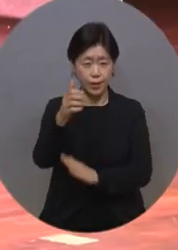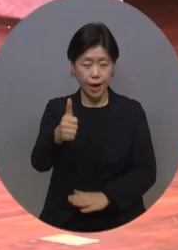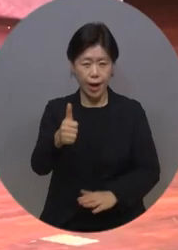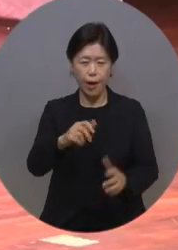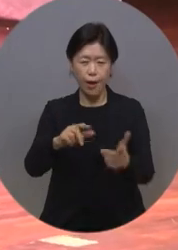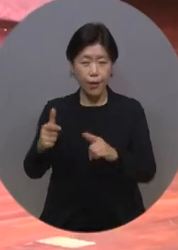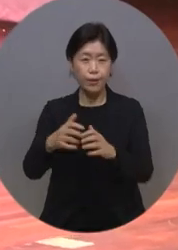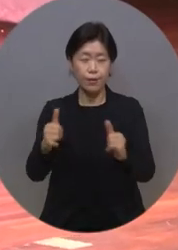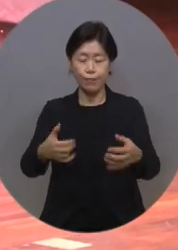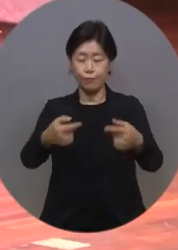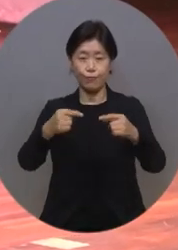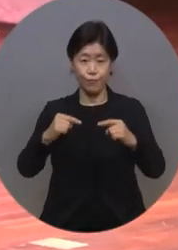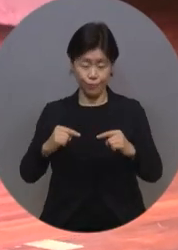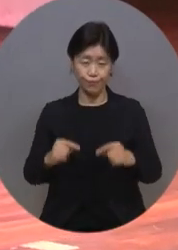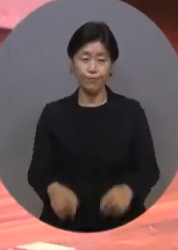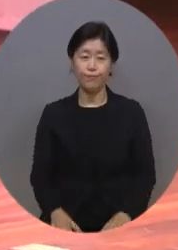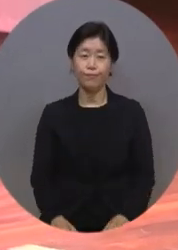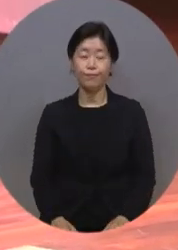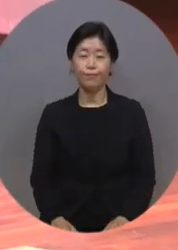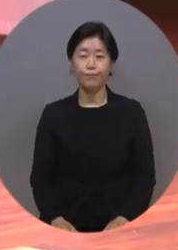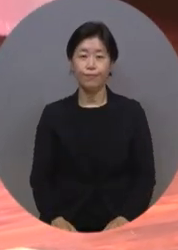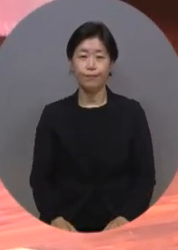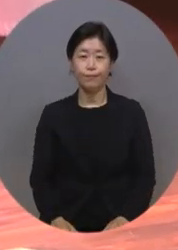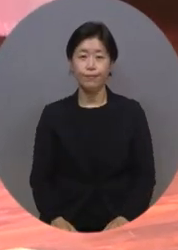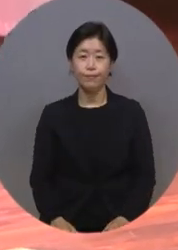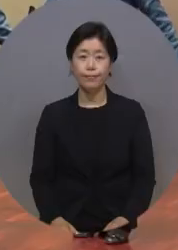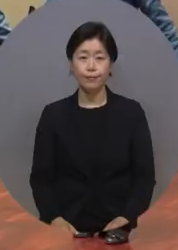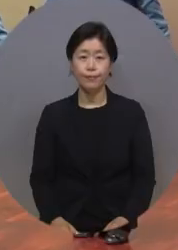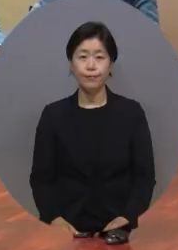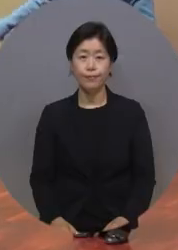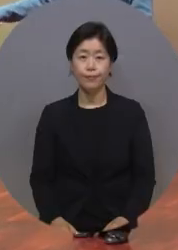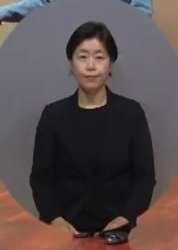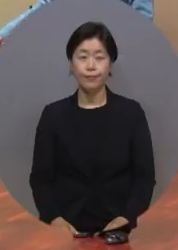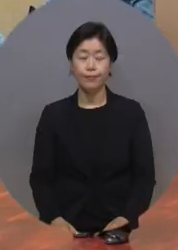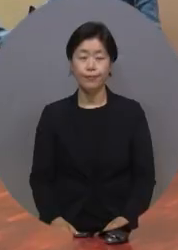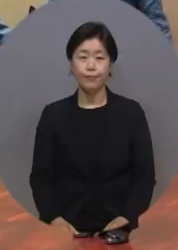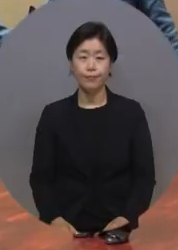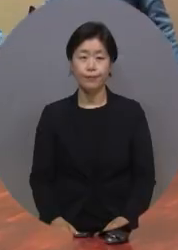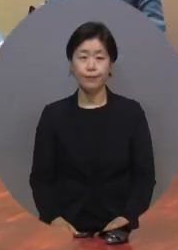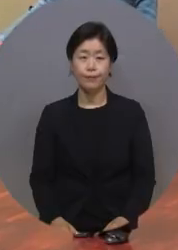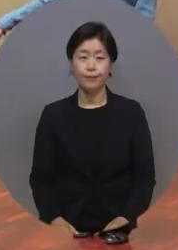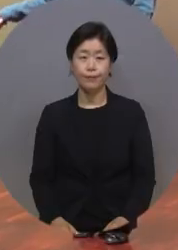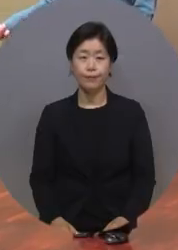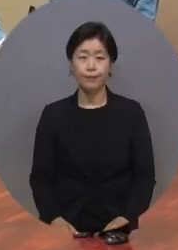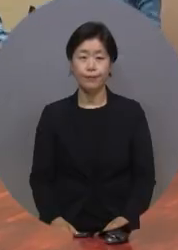등의 내빈이 참석하여 자리를 빛내주었습니다. 복지TV 뉴스 현예나입니다.